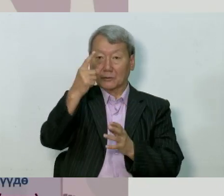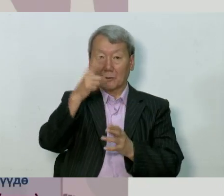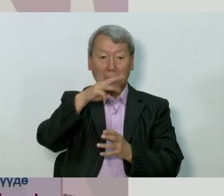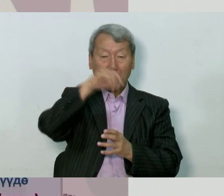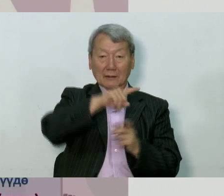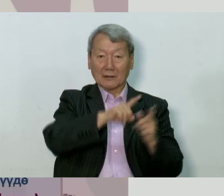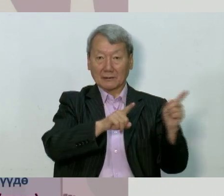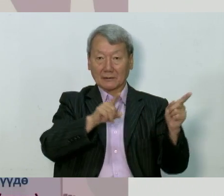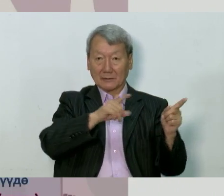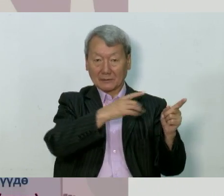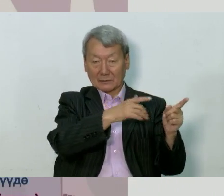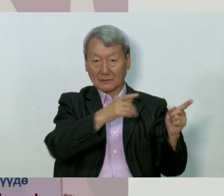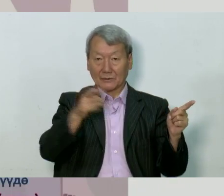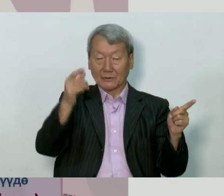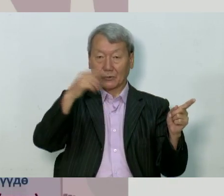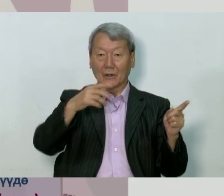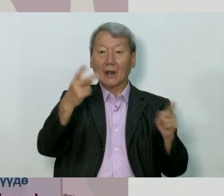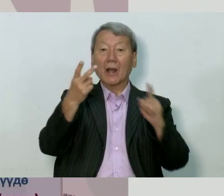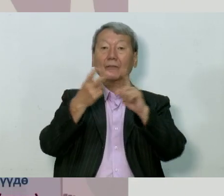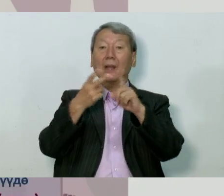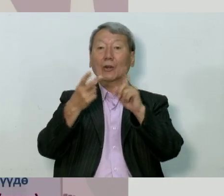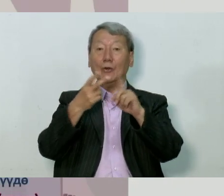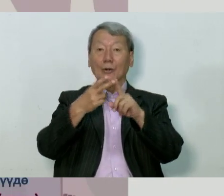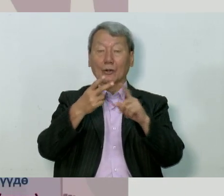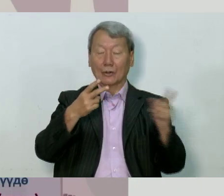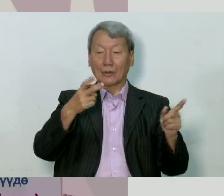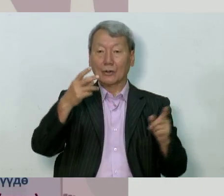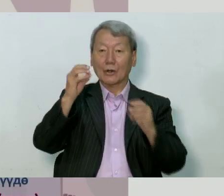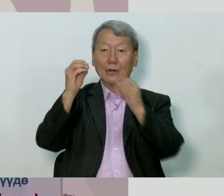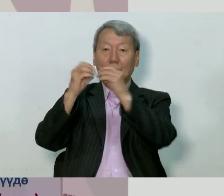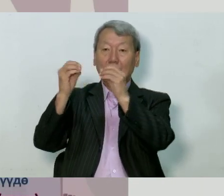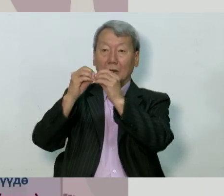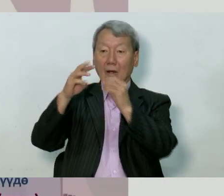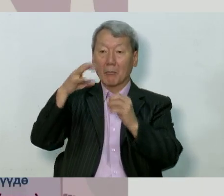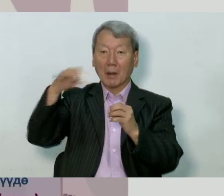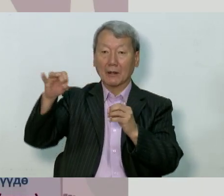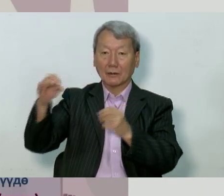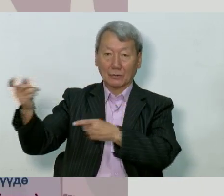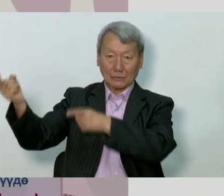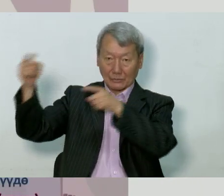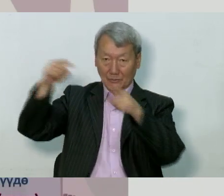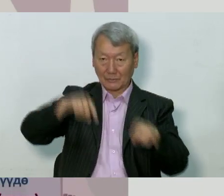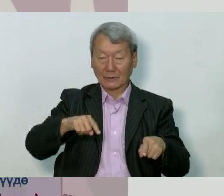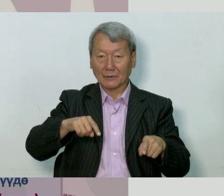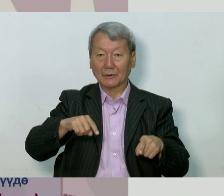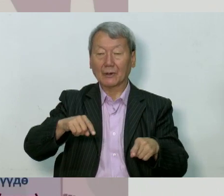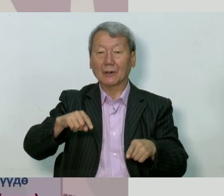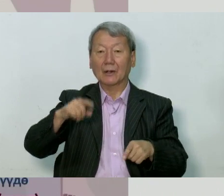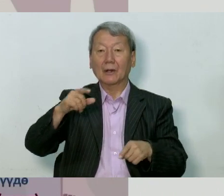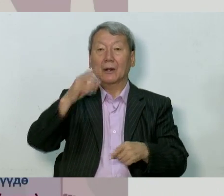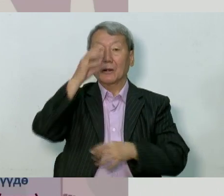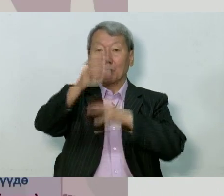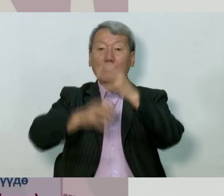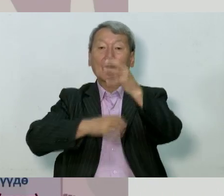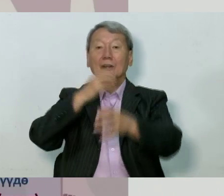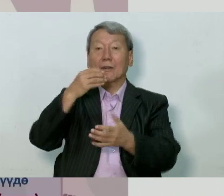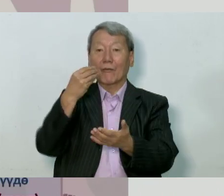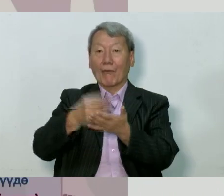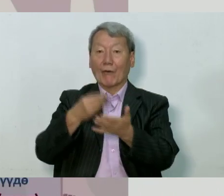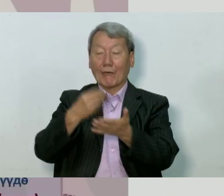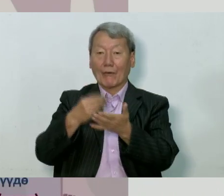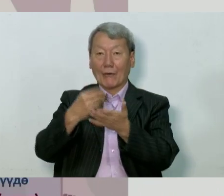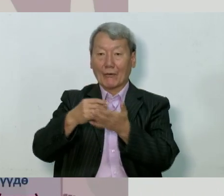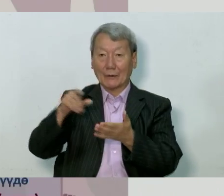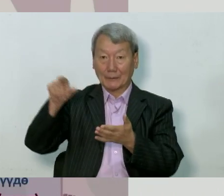түшсө, экинчи транши 10 майда келип түшкөн. Эл аралык фондунун